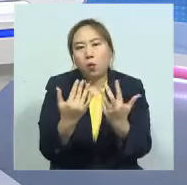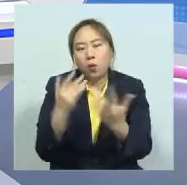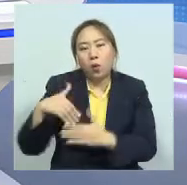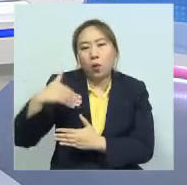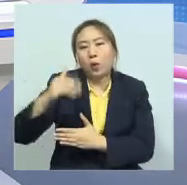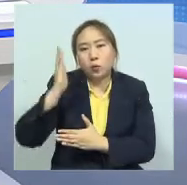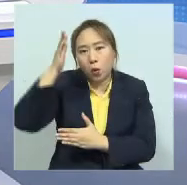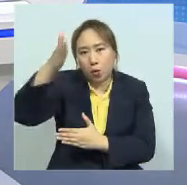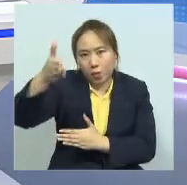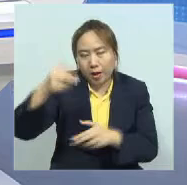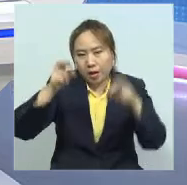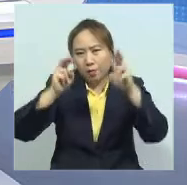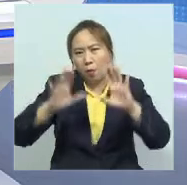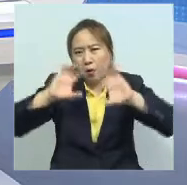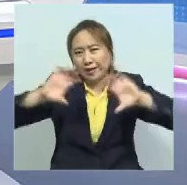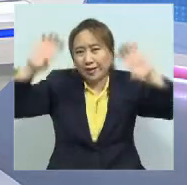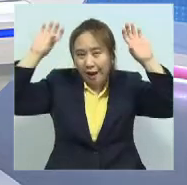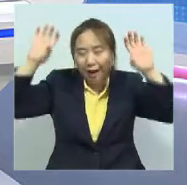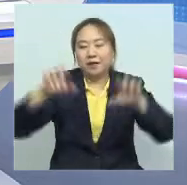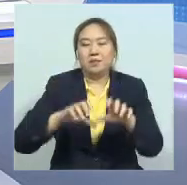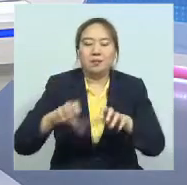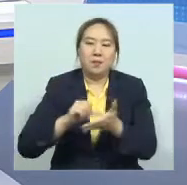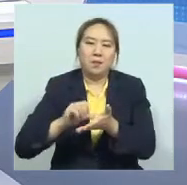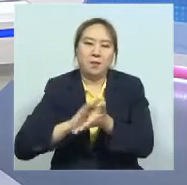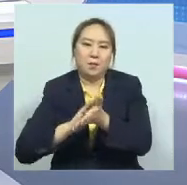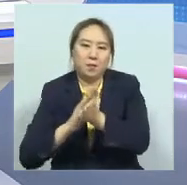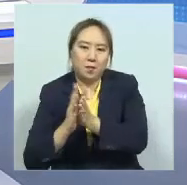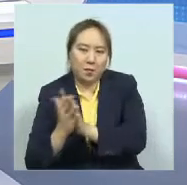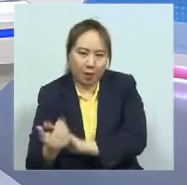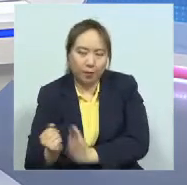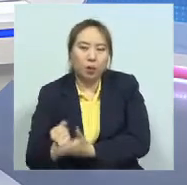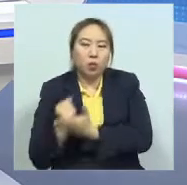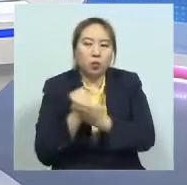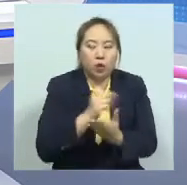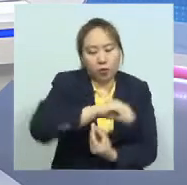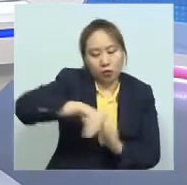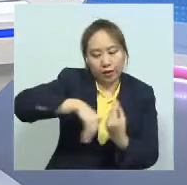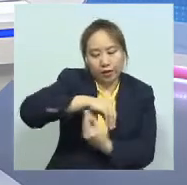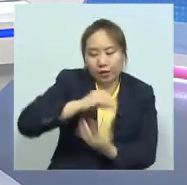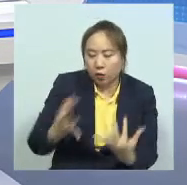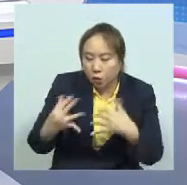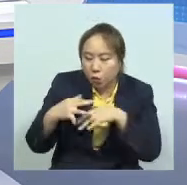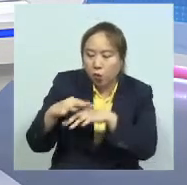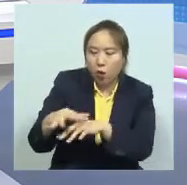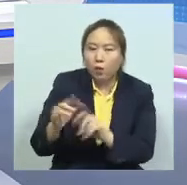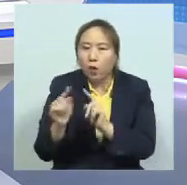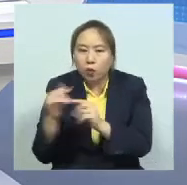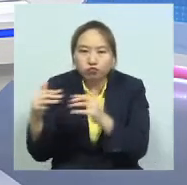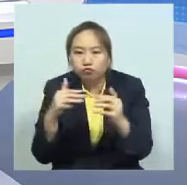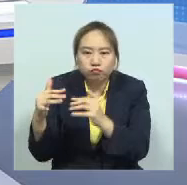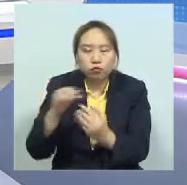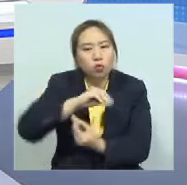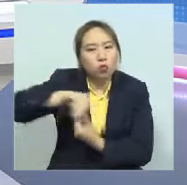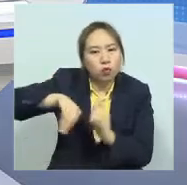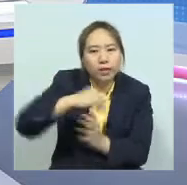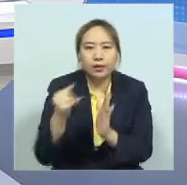จะมีการปฏิรูประบบราชการที่จะทำให้ภาคธุรกิจเข้ามามีส่วนร่วมหรือว่าสามารถที่จะติดต่อเรื่องของธุรกิจ